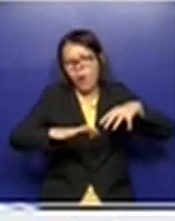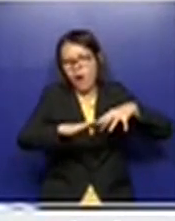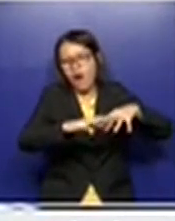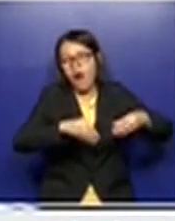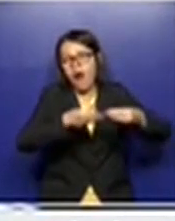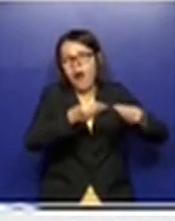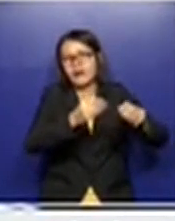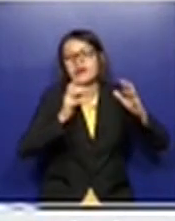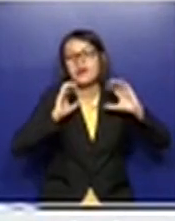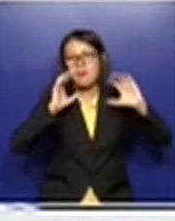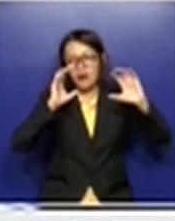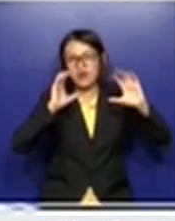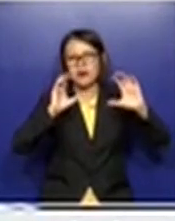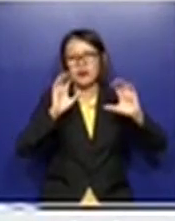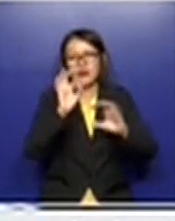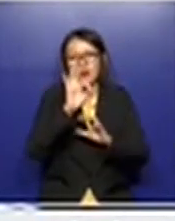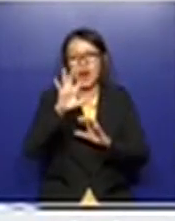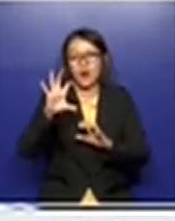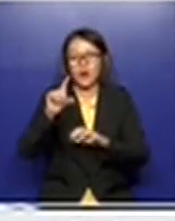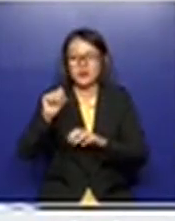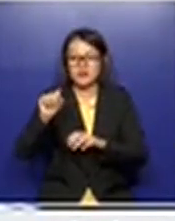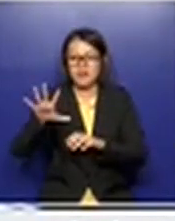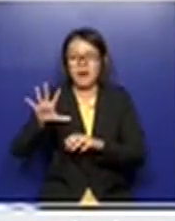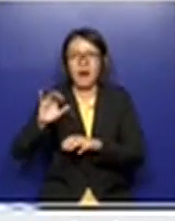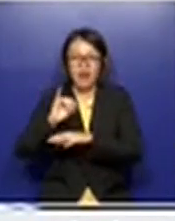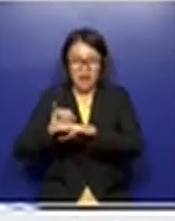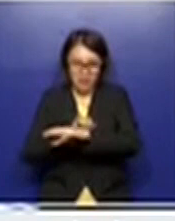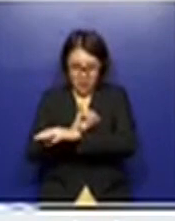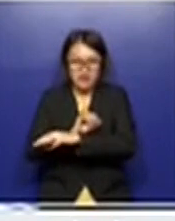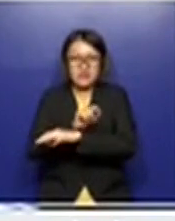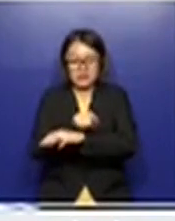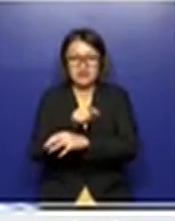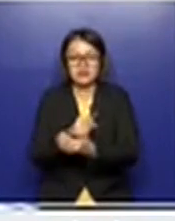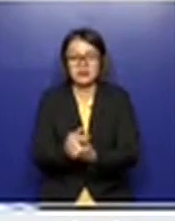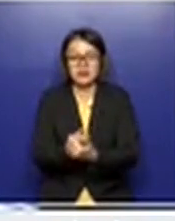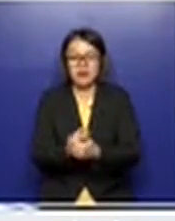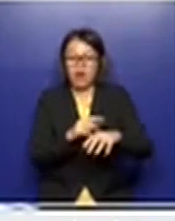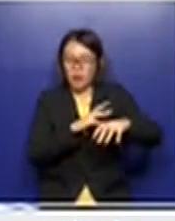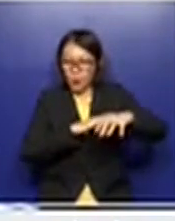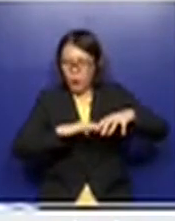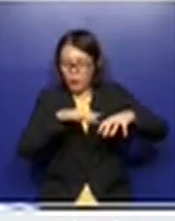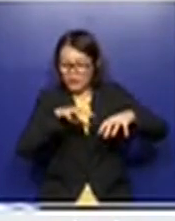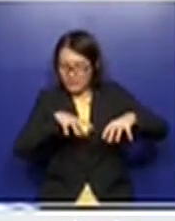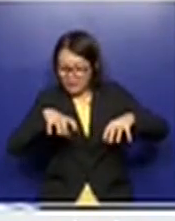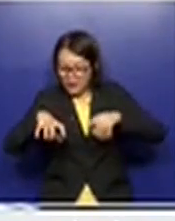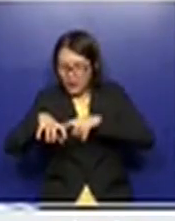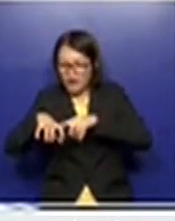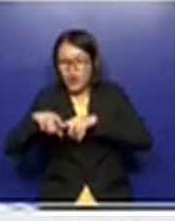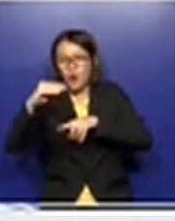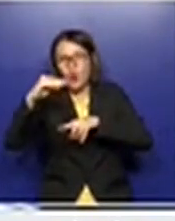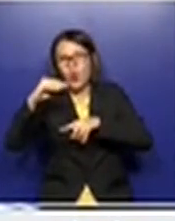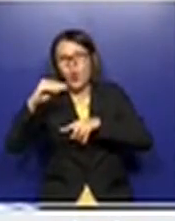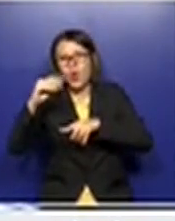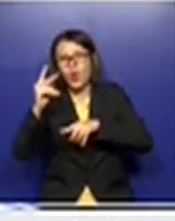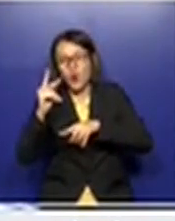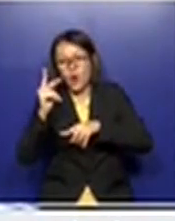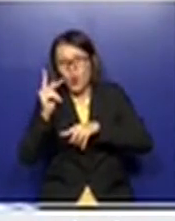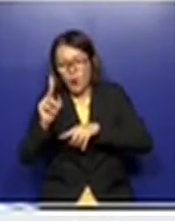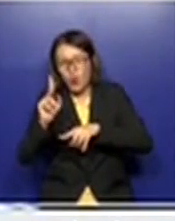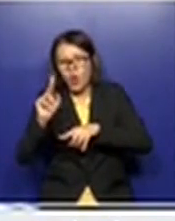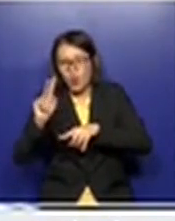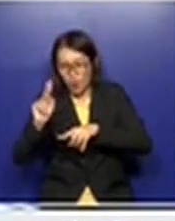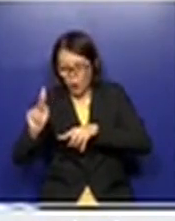าเป็นของรัฐ925ไร่ผมฝากท่านอีกครั้งหนึ่งครับว่าบนเกาะใกล้เคียงกันคือเกาะโคบเนี่ยก็มีกรณีเช่นเดียว